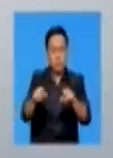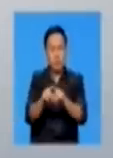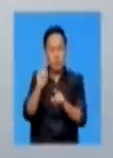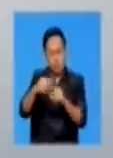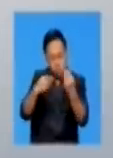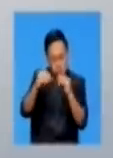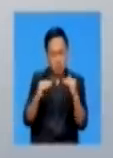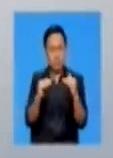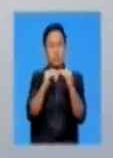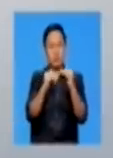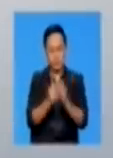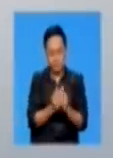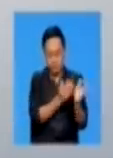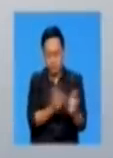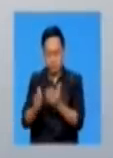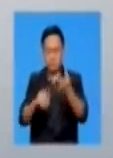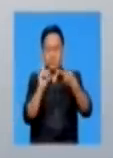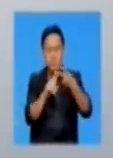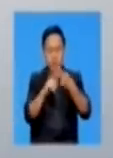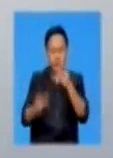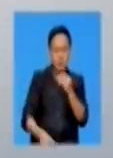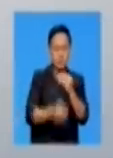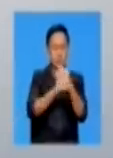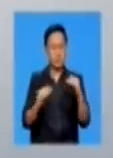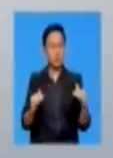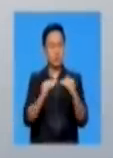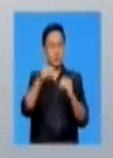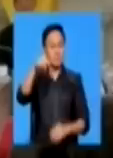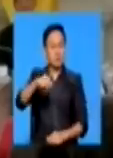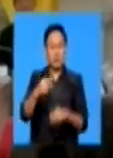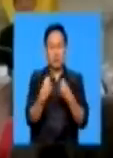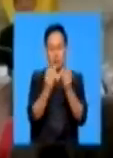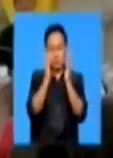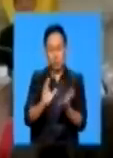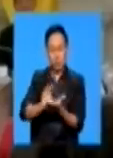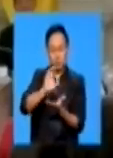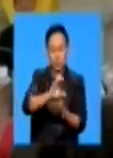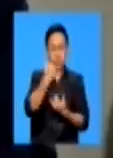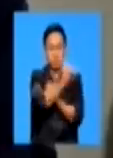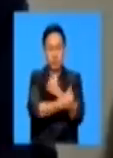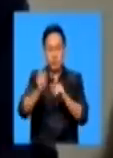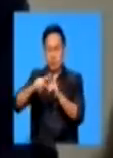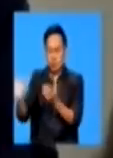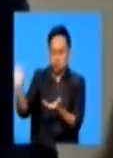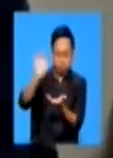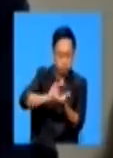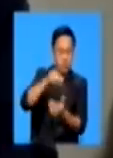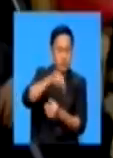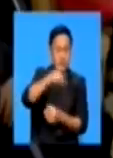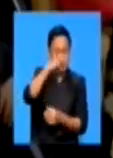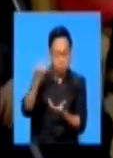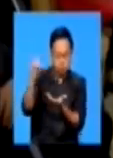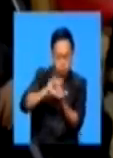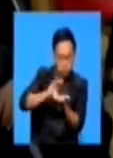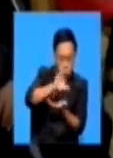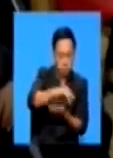มสิทธิประโยชน์นะครับอันนี้เป็นเรื่องสำคัญเพื่อจะสร้างแรงจูงใจให้กับนักลงทุนต่างชาติเข้ามาลงทุนให้มากขึ้นในประเทศไทยนะครับ